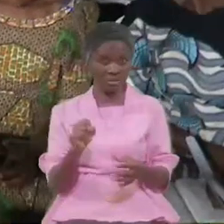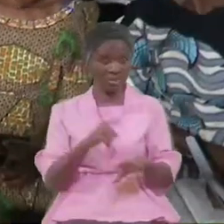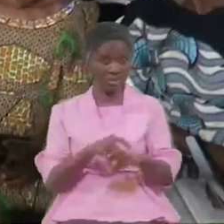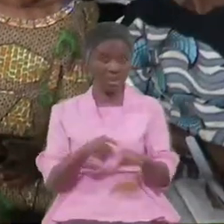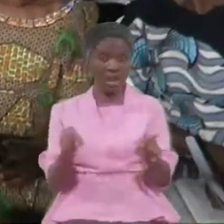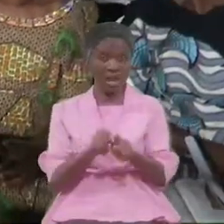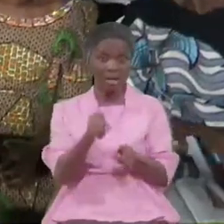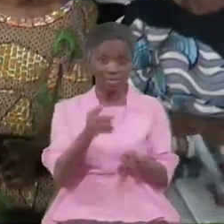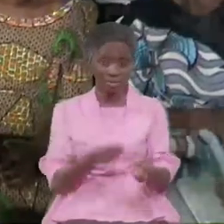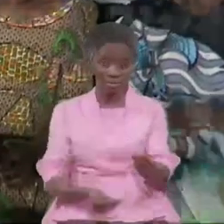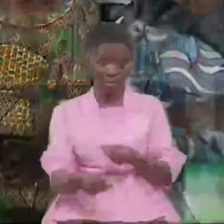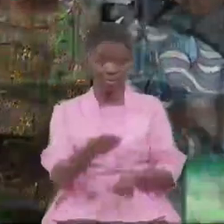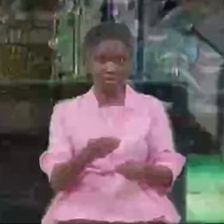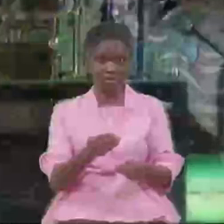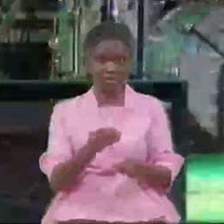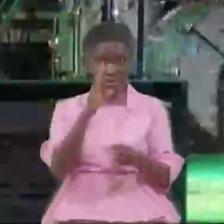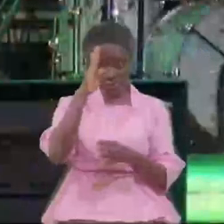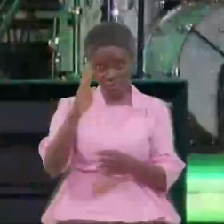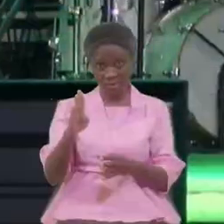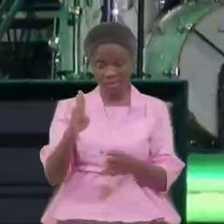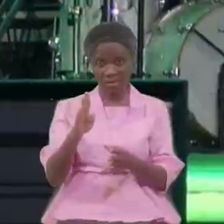comme on échange